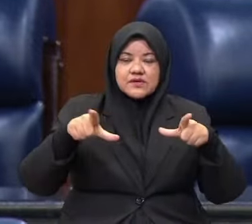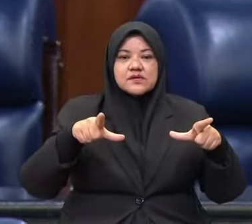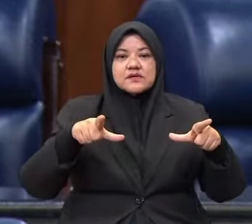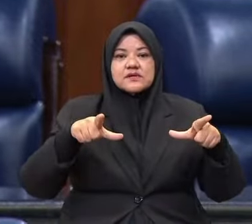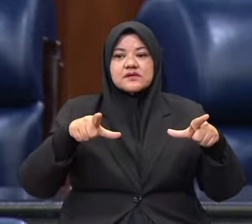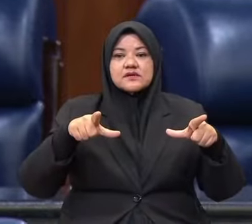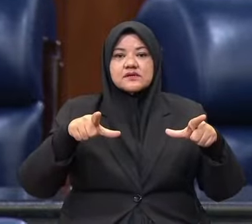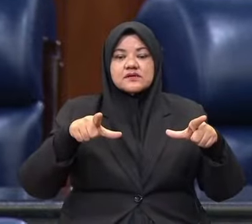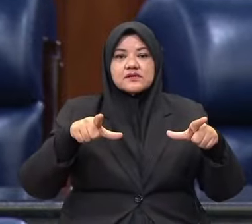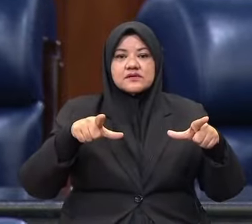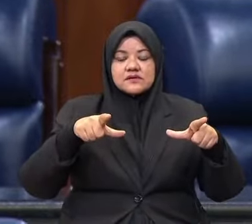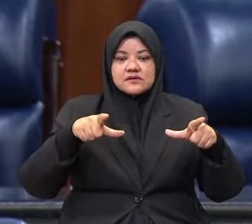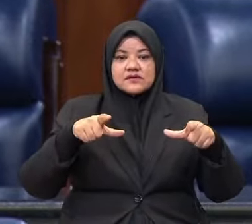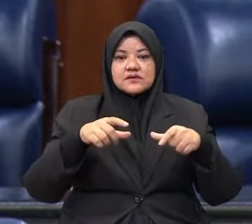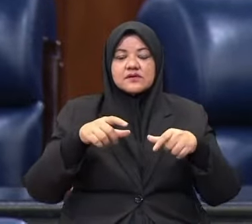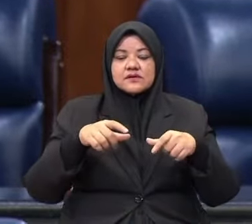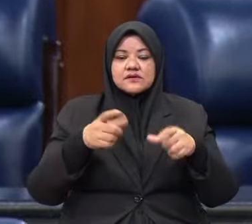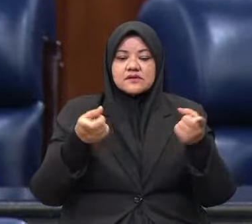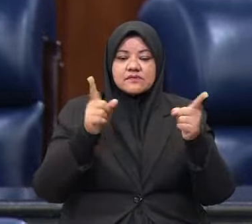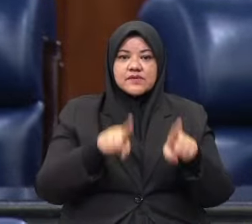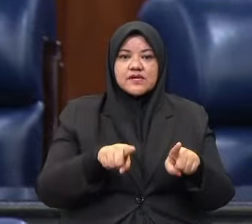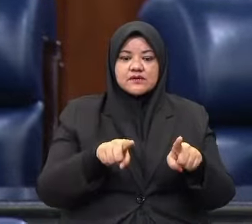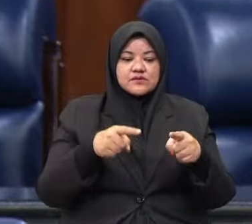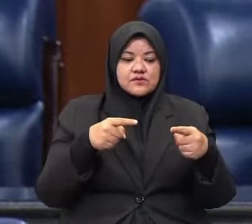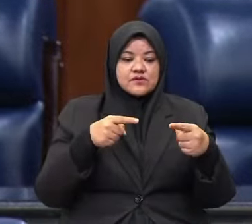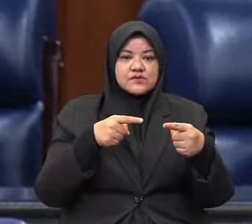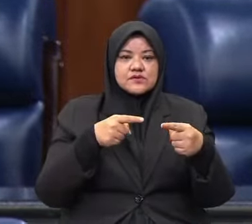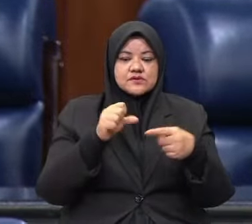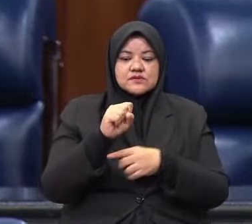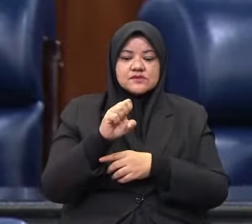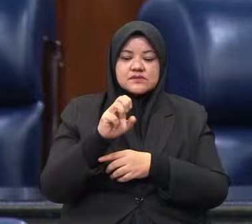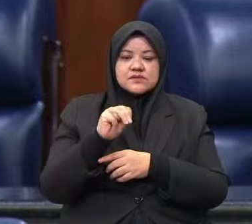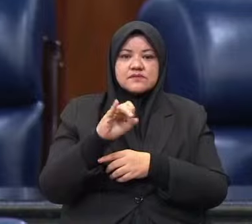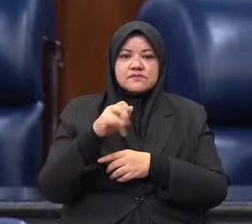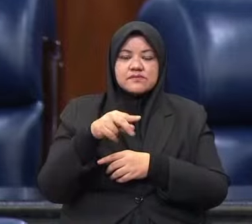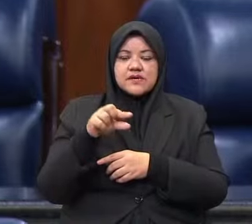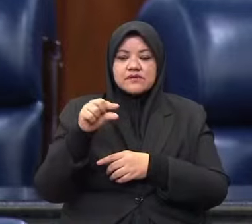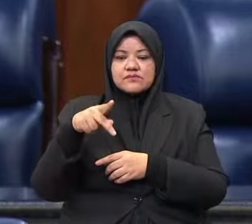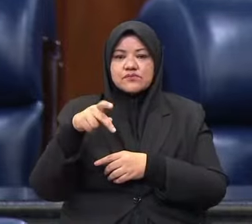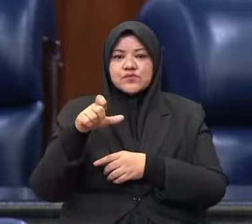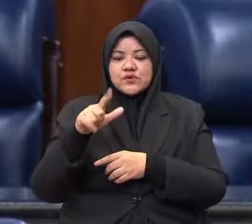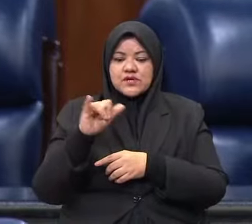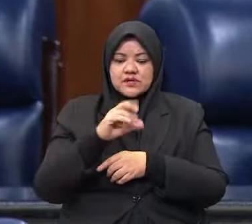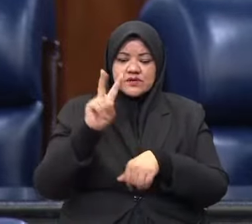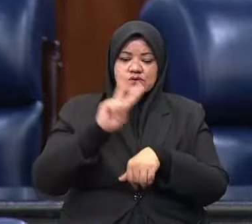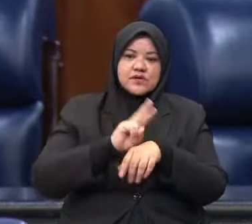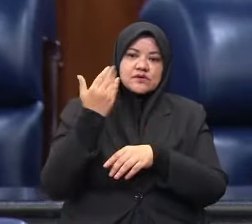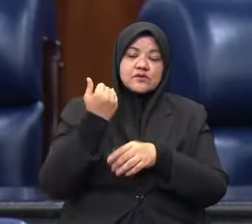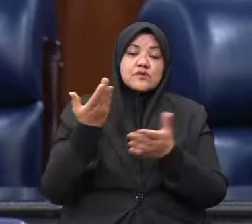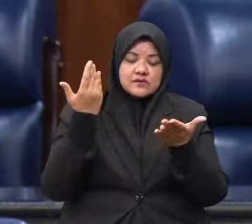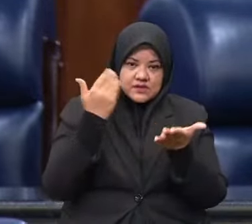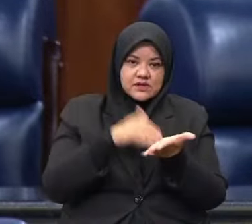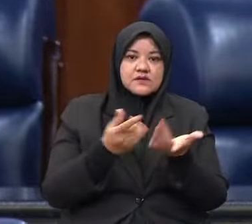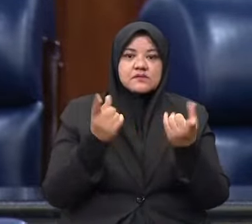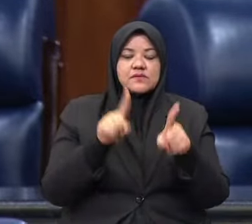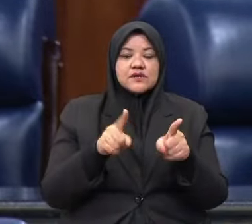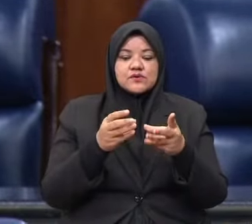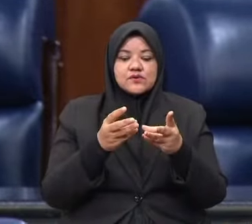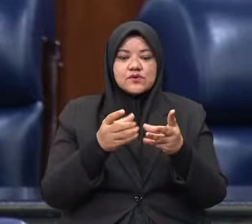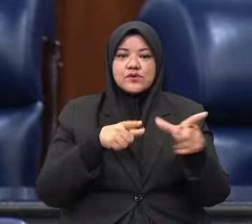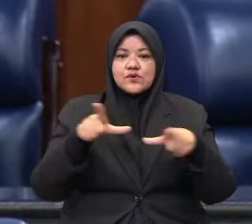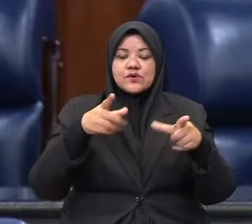trailer dan lori kontainer yang berlaku di Simpang Pulai 2-3 minggu lalu dan 2 hari lalu berlaku pula sekali lagi lori